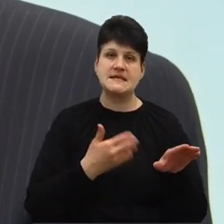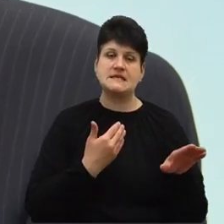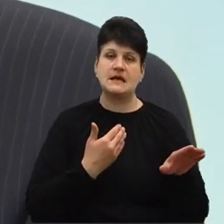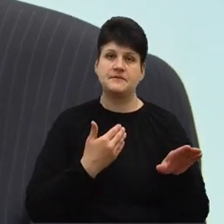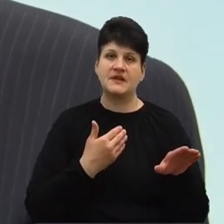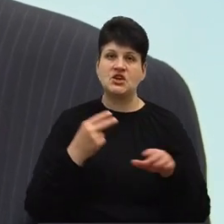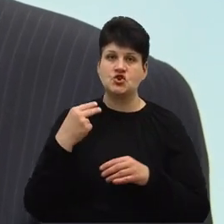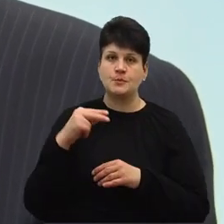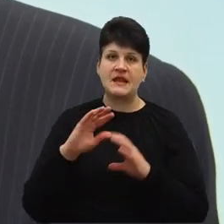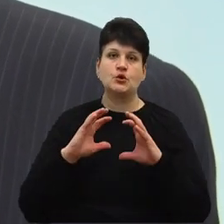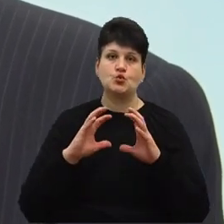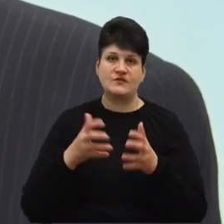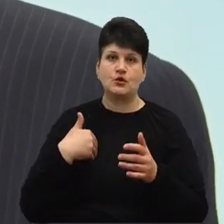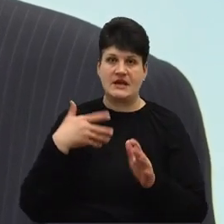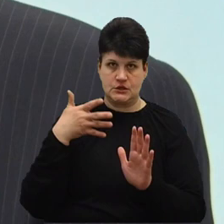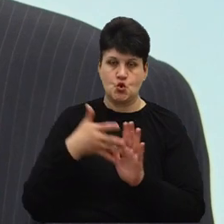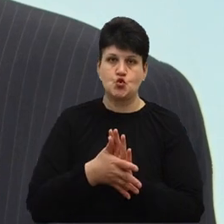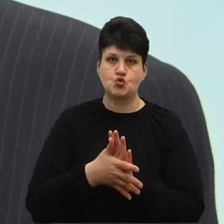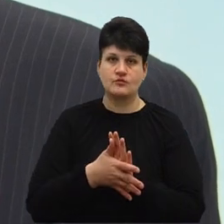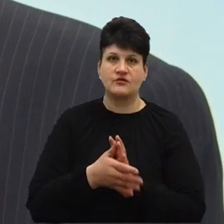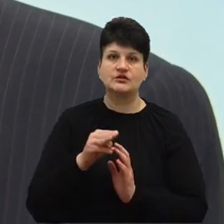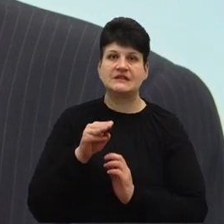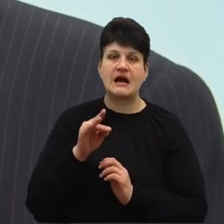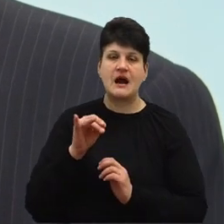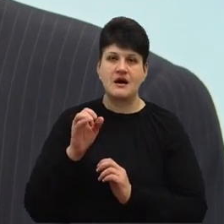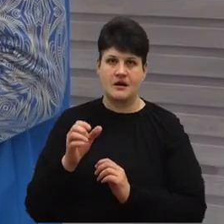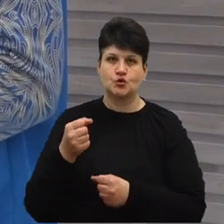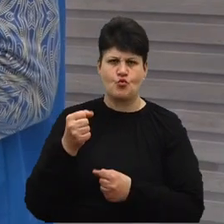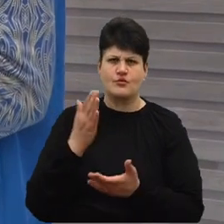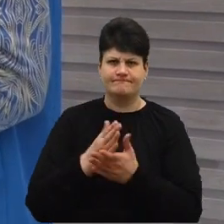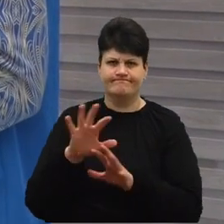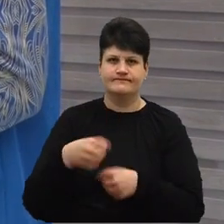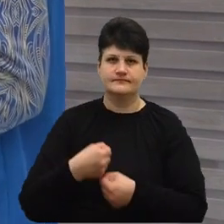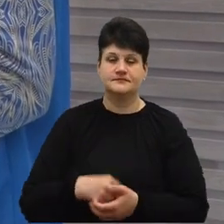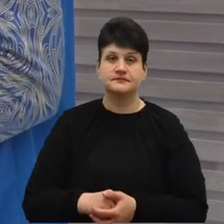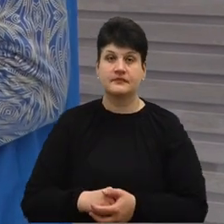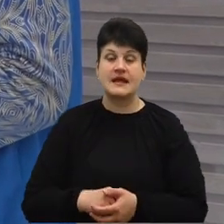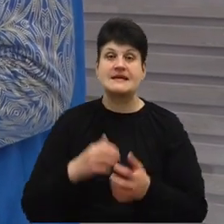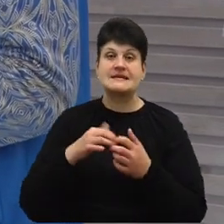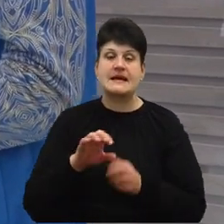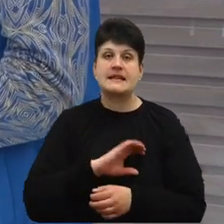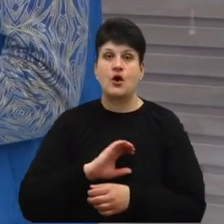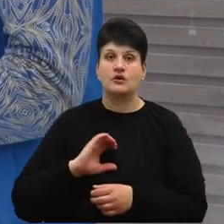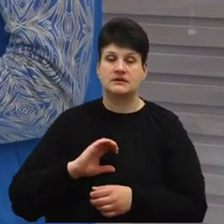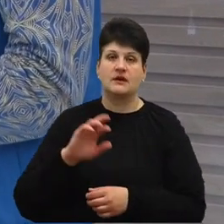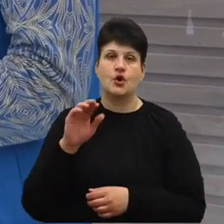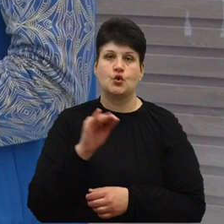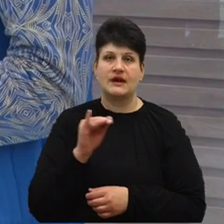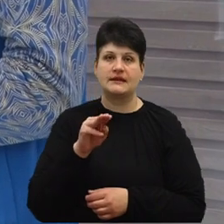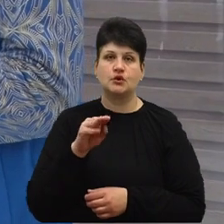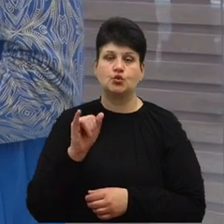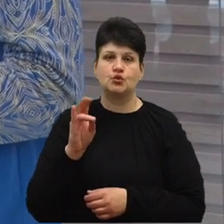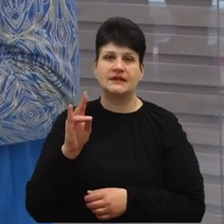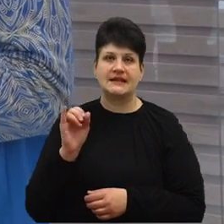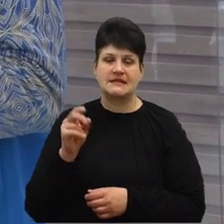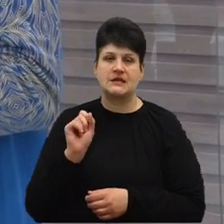після чемпіонату світу, я зрозумів, що таки Тарас кубок мусить забрати. Також серед нагороджених Юліана Туницька, яка виборола золото